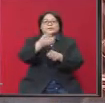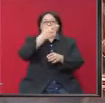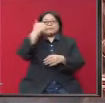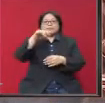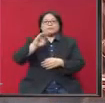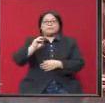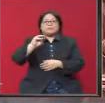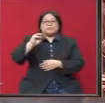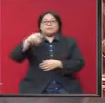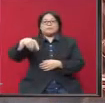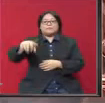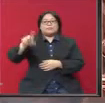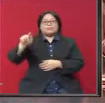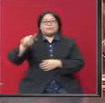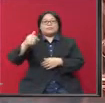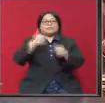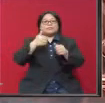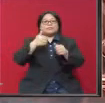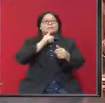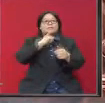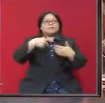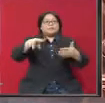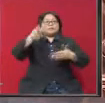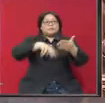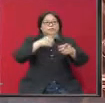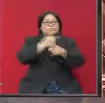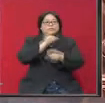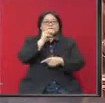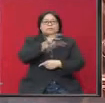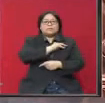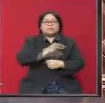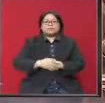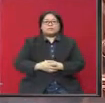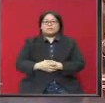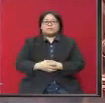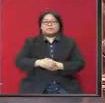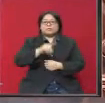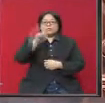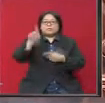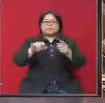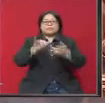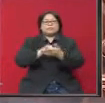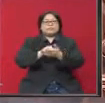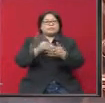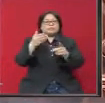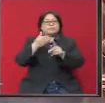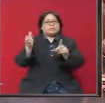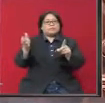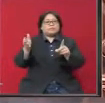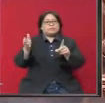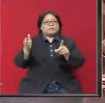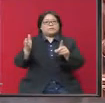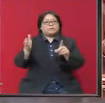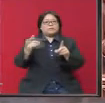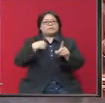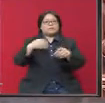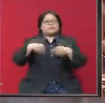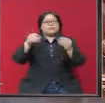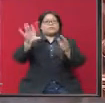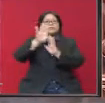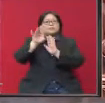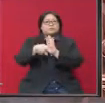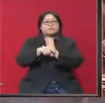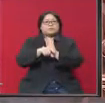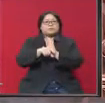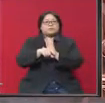sebabnya lain ketiga seperti yang ditulis dibaca betul-betul Hai Selandia gak teduweb adegan atau belakang